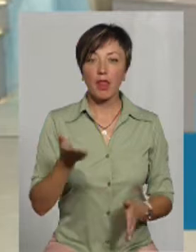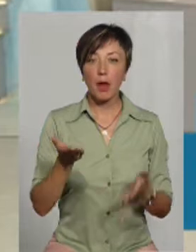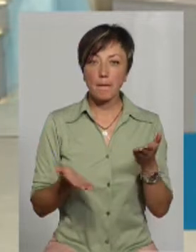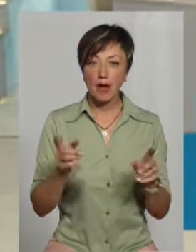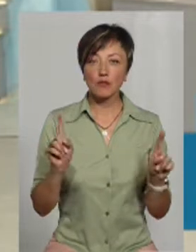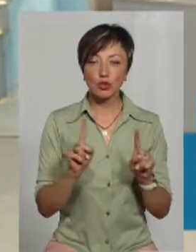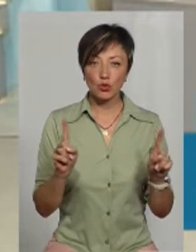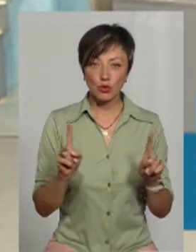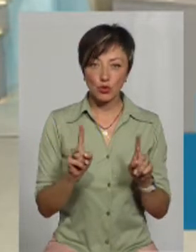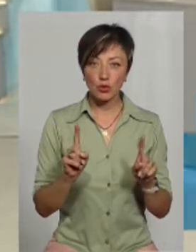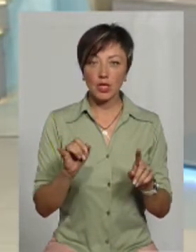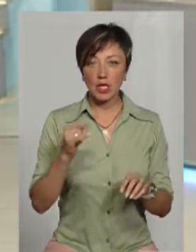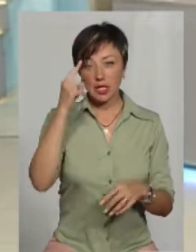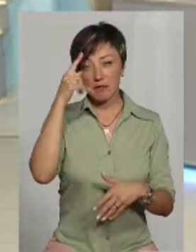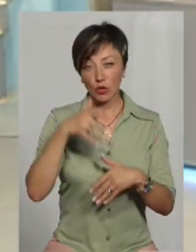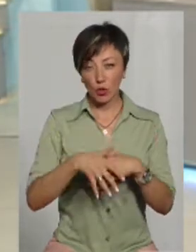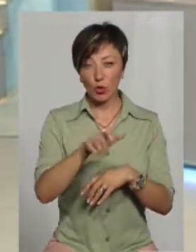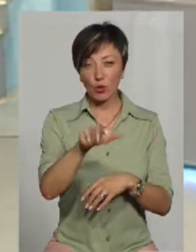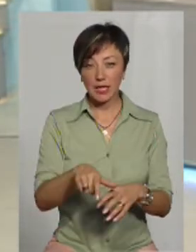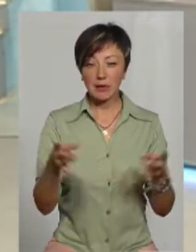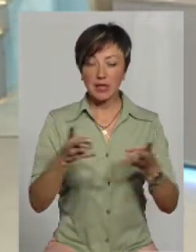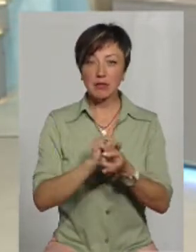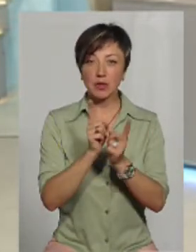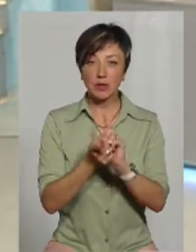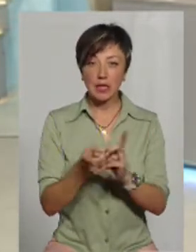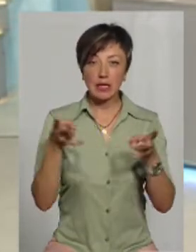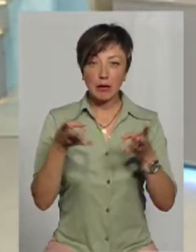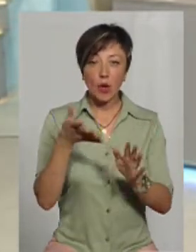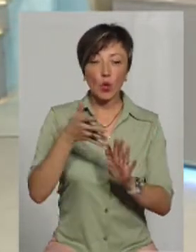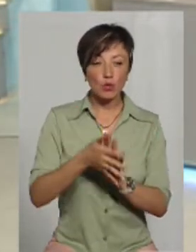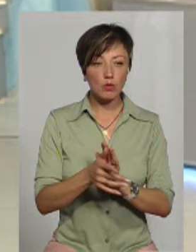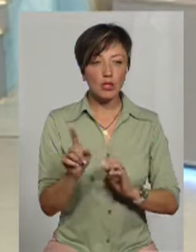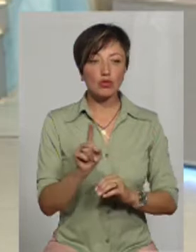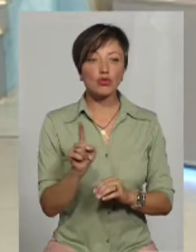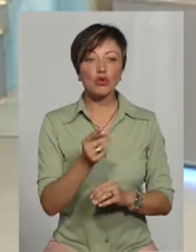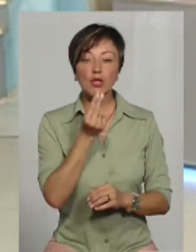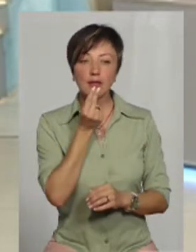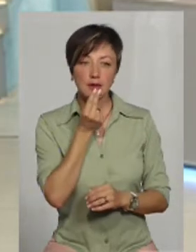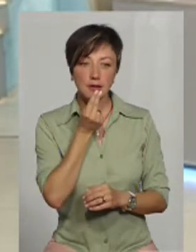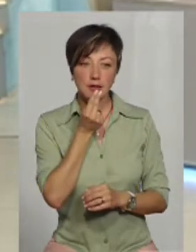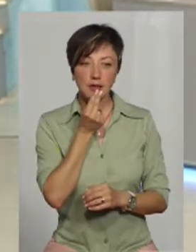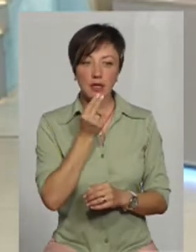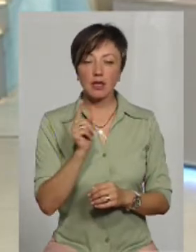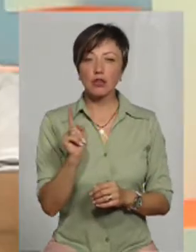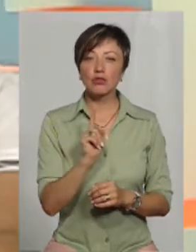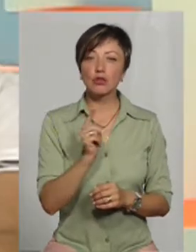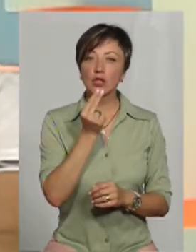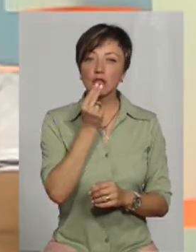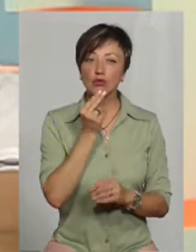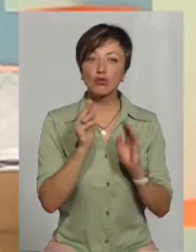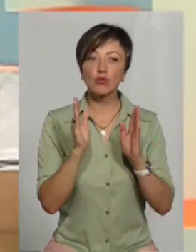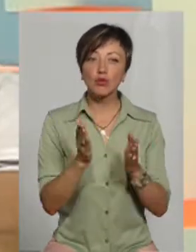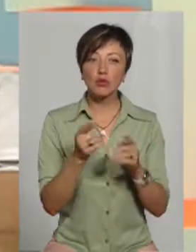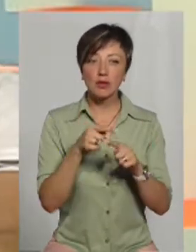напевно, що і світогляд людей має трошки змінитися. Вони повинні розуміти, що вони споживають, що вони споживають, з того вони